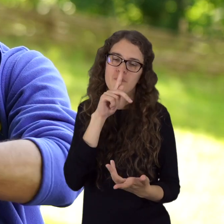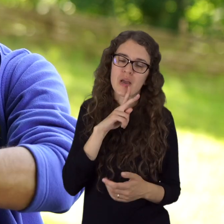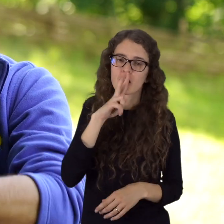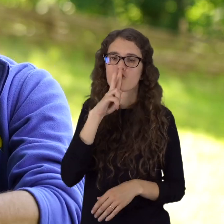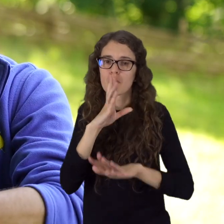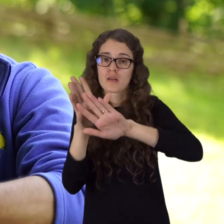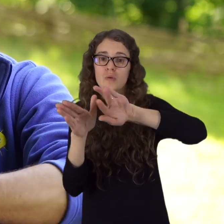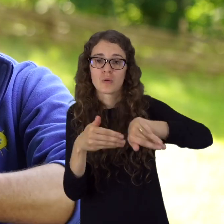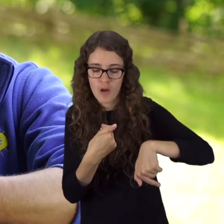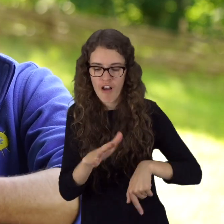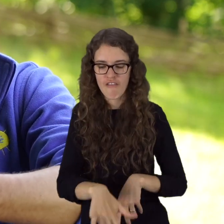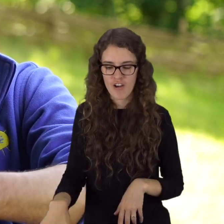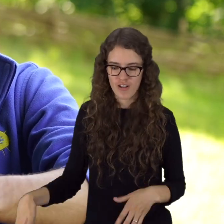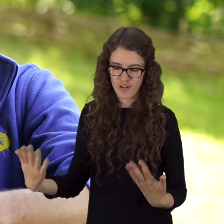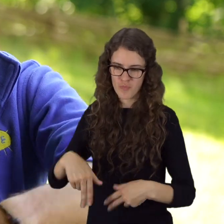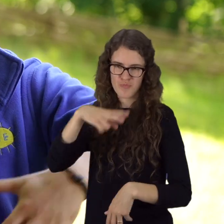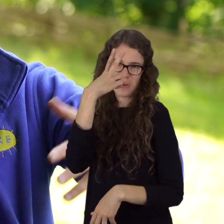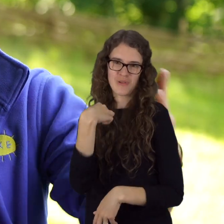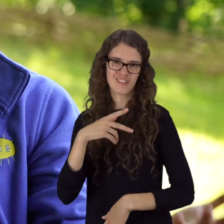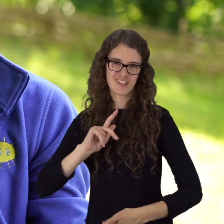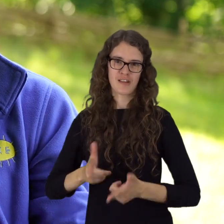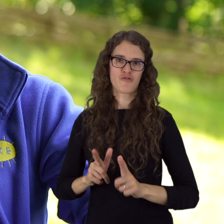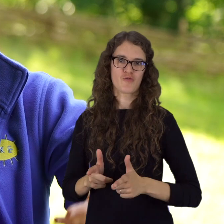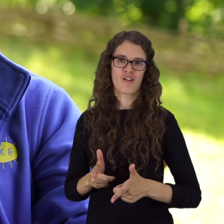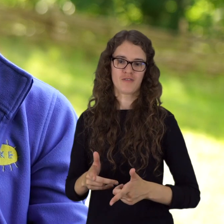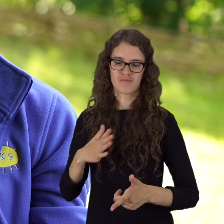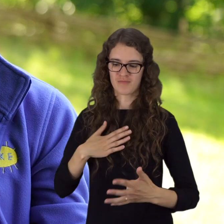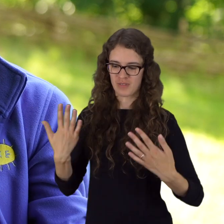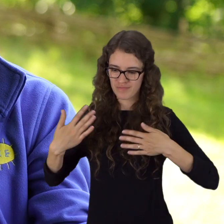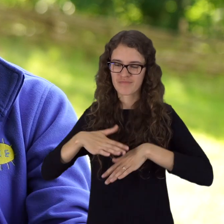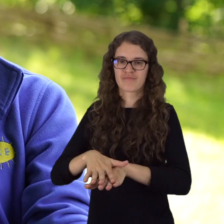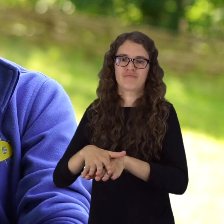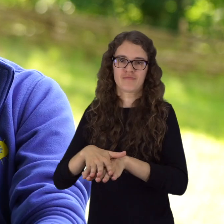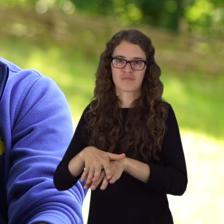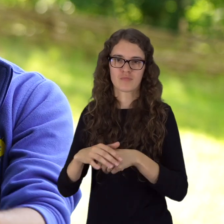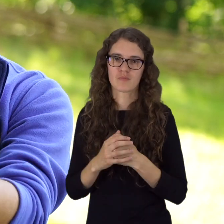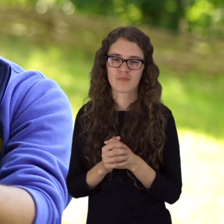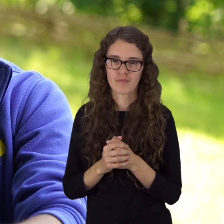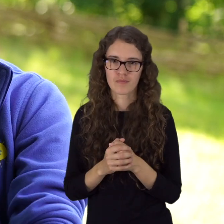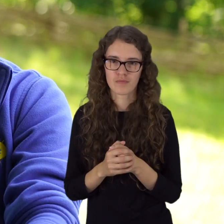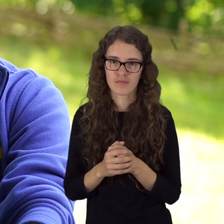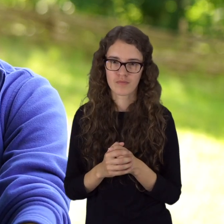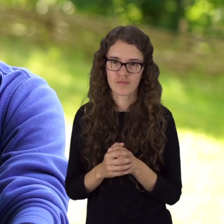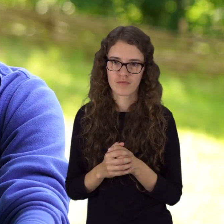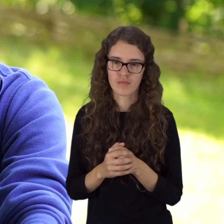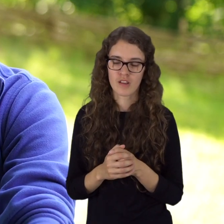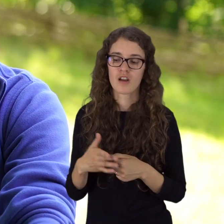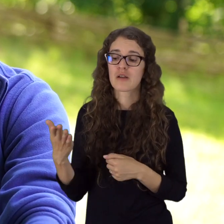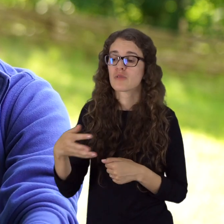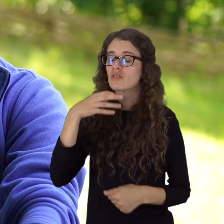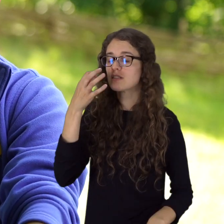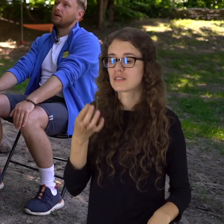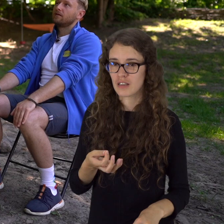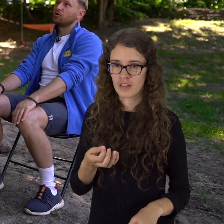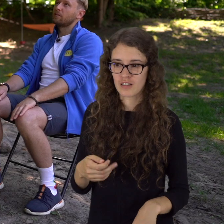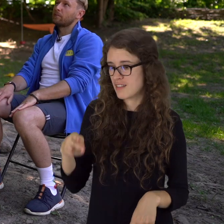gal mėnesis, du, tiem vaikam, na, tai yra tiesiog natūralu, tai yra dalis jų, ta gamta yra dalis jų ir kaip pati puikiai sakot,